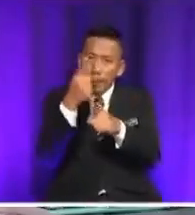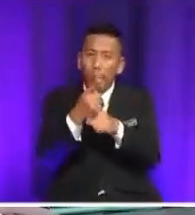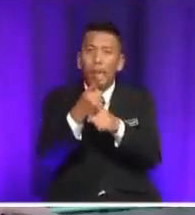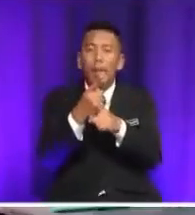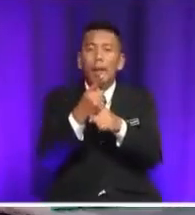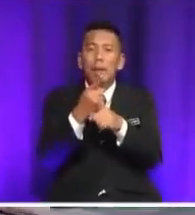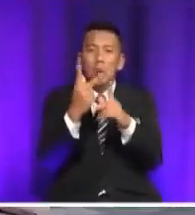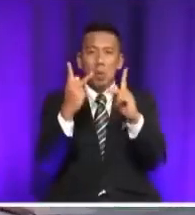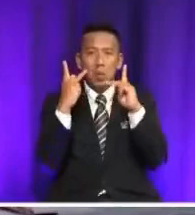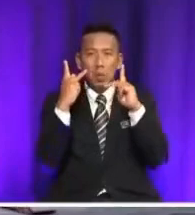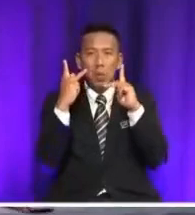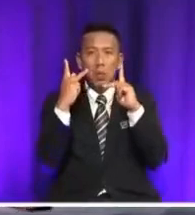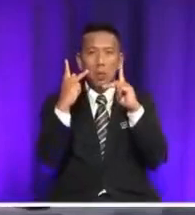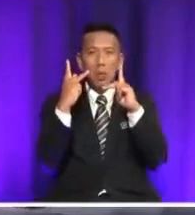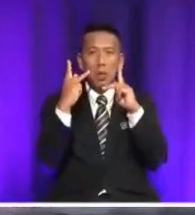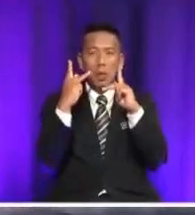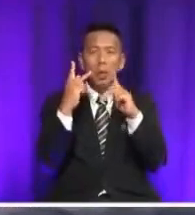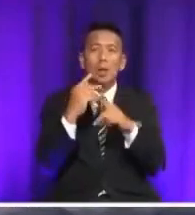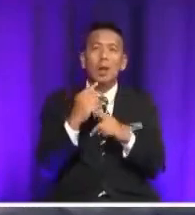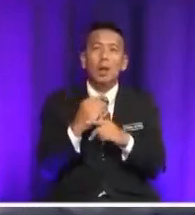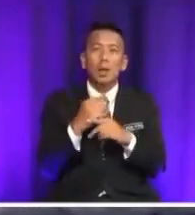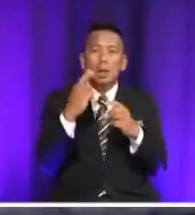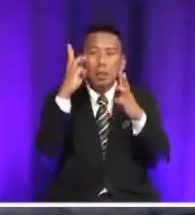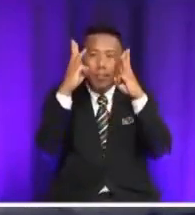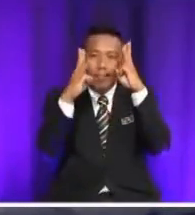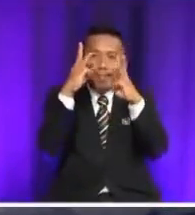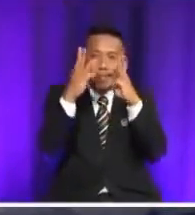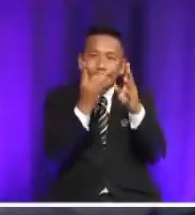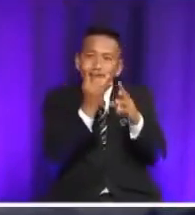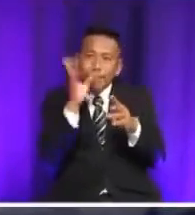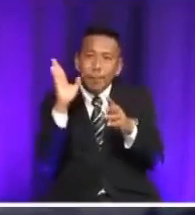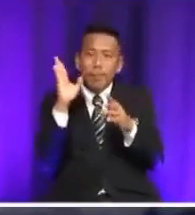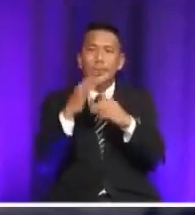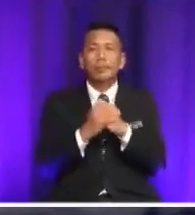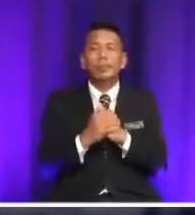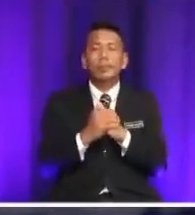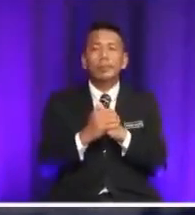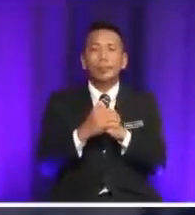kuat depannya pegangan ya oke takut dia terlepaskan oke